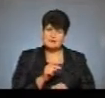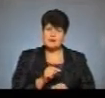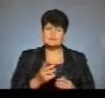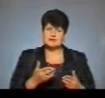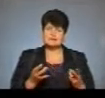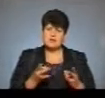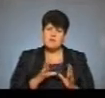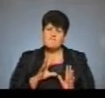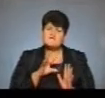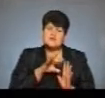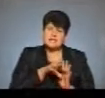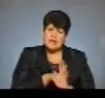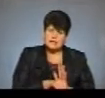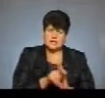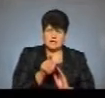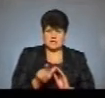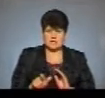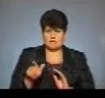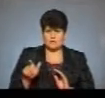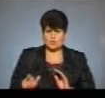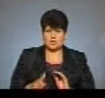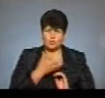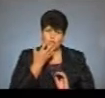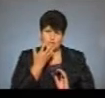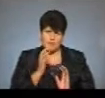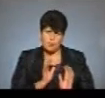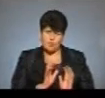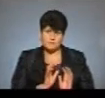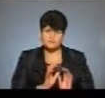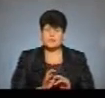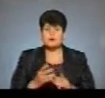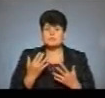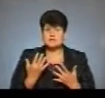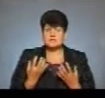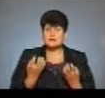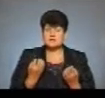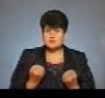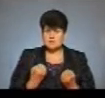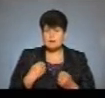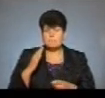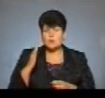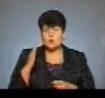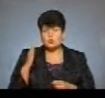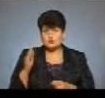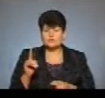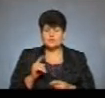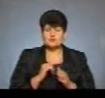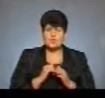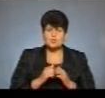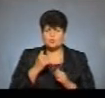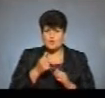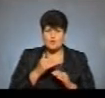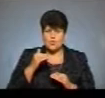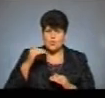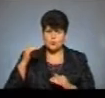потрібно вкладати в людину якесь тепло. Ну і оскільки ще ми прогнозуємо те, що з кожним роком вік